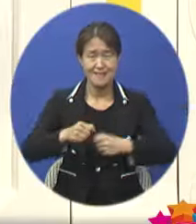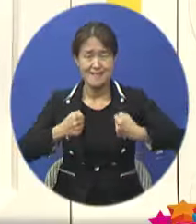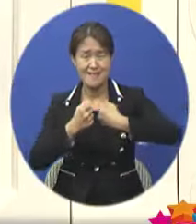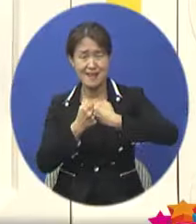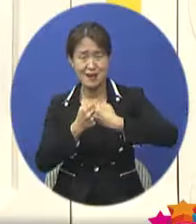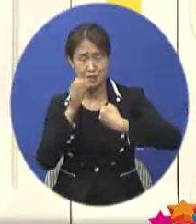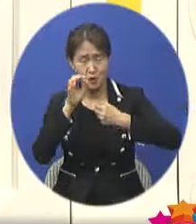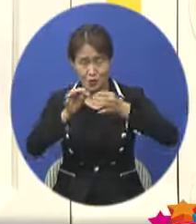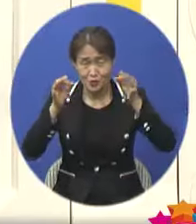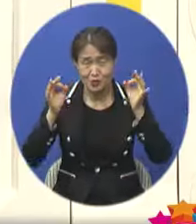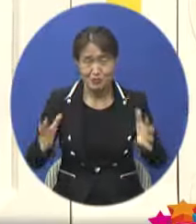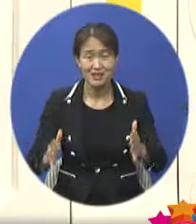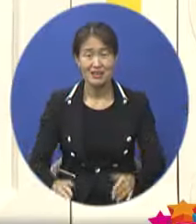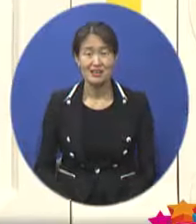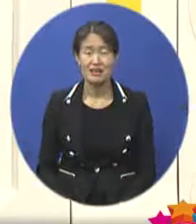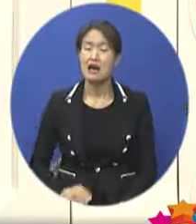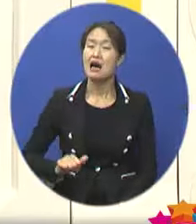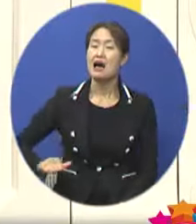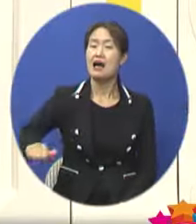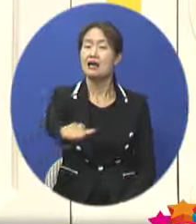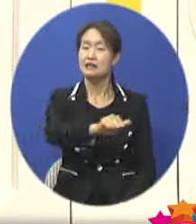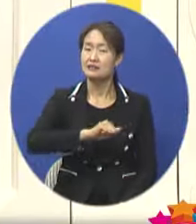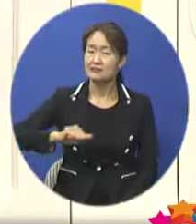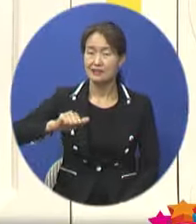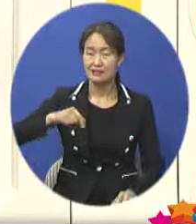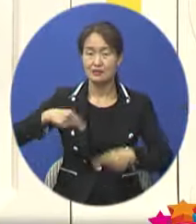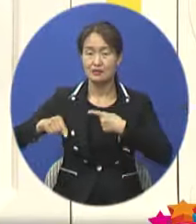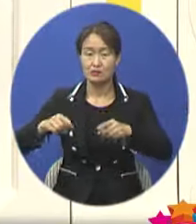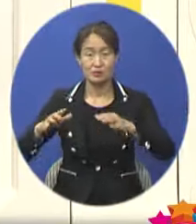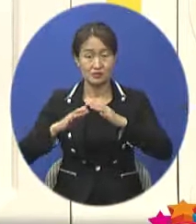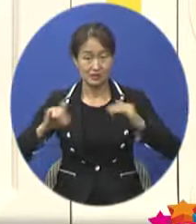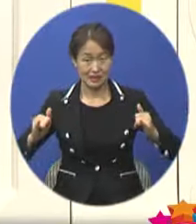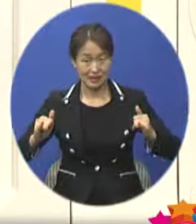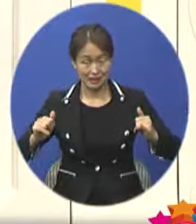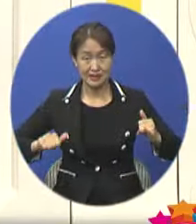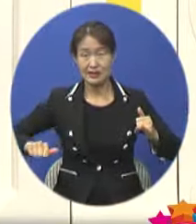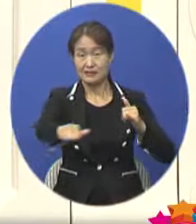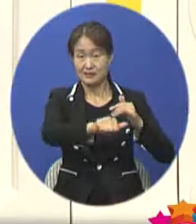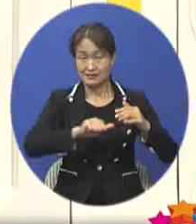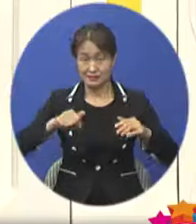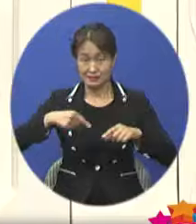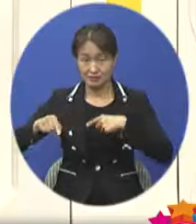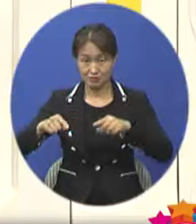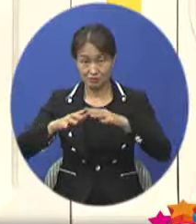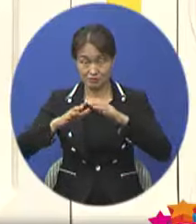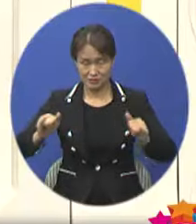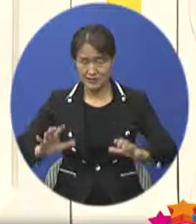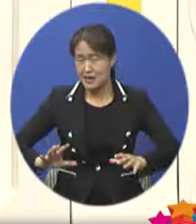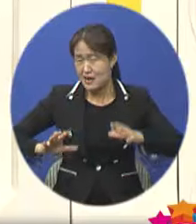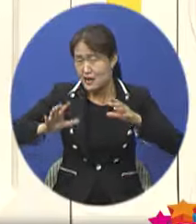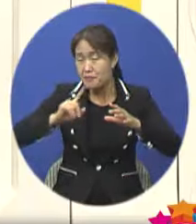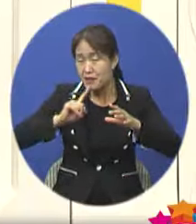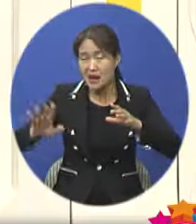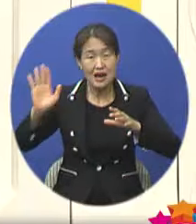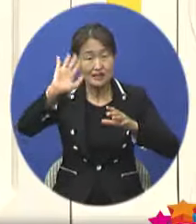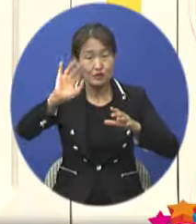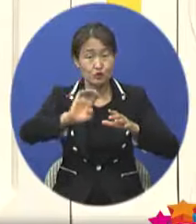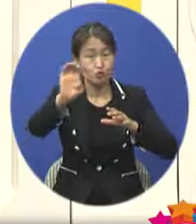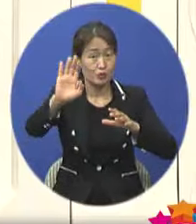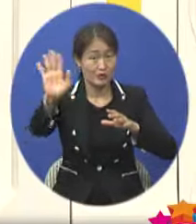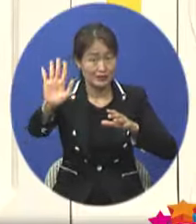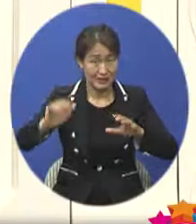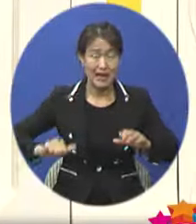예. 오랜만에 한번. 예. 예. 아시아 지도자 중에서 네. 아시아 지도자 아시아요? 네. 네. 이 세계를 얘기한 거예요. 네. 예. 유럽 쪽 얘기한 것도